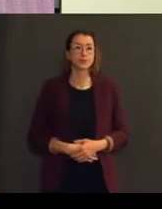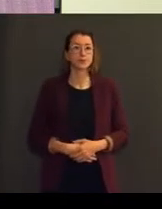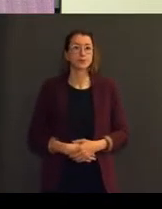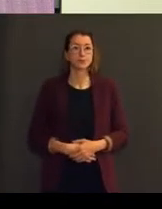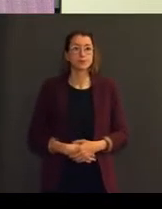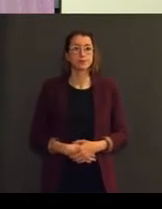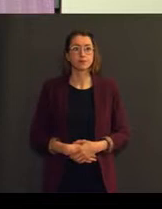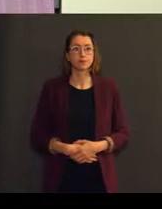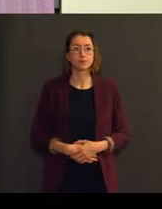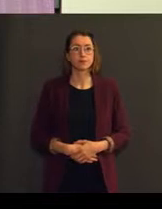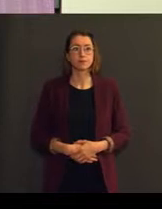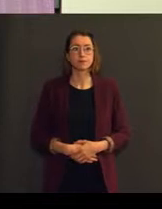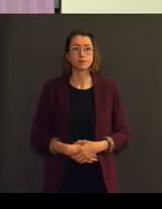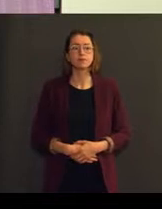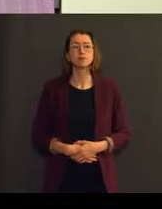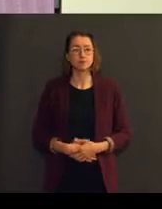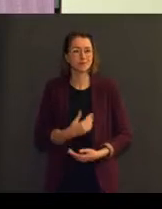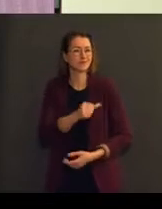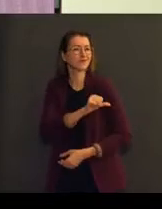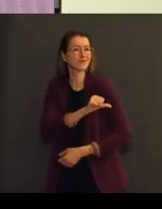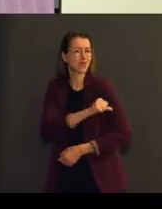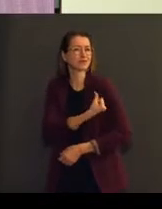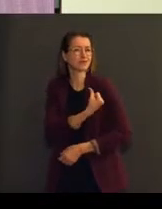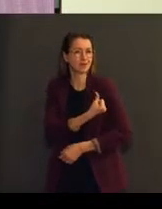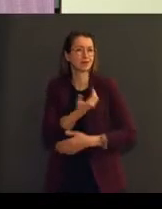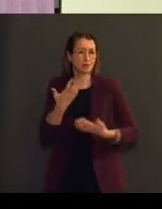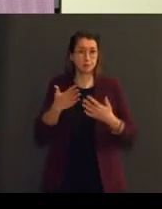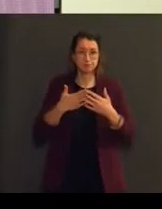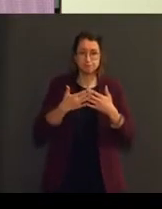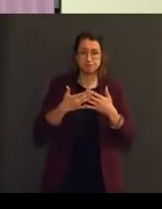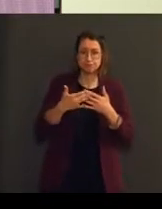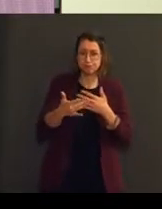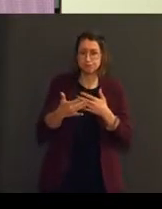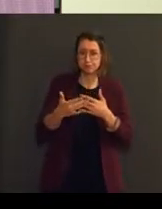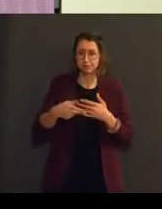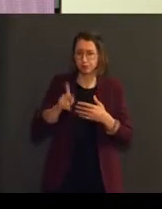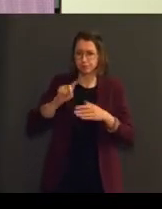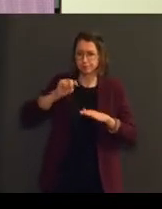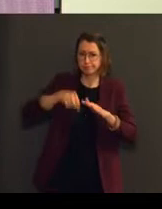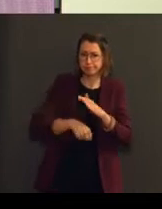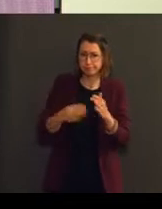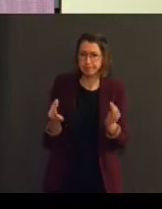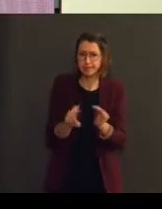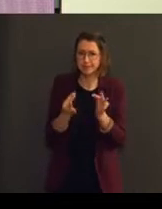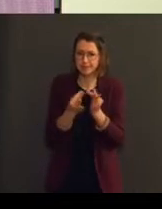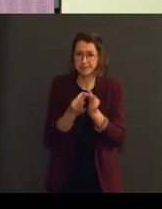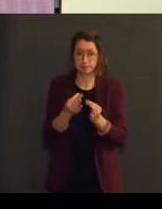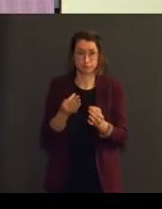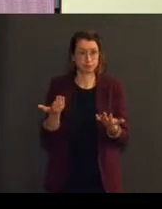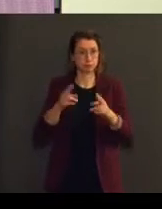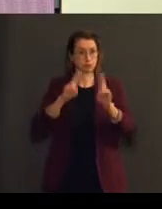la vaccination, et on y reviendra plusieurs fois dans cette communication, les résultats sont encourageants puisque nous